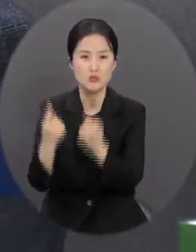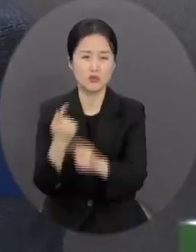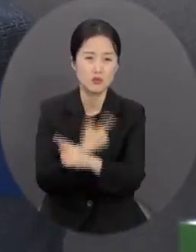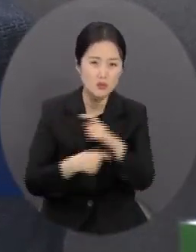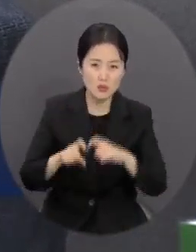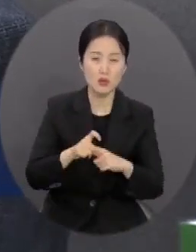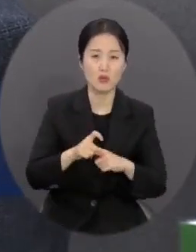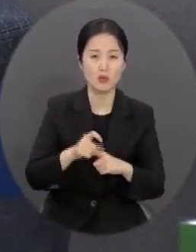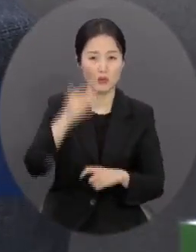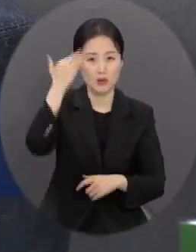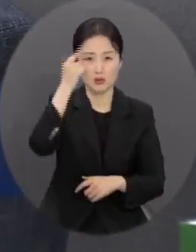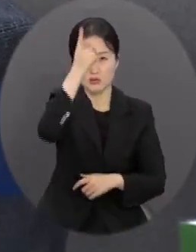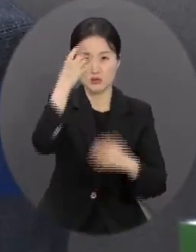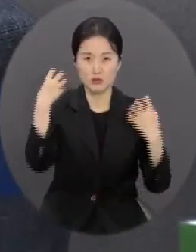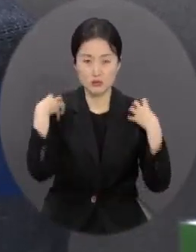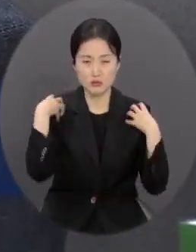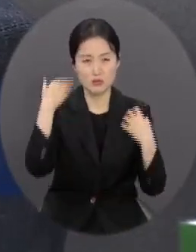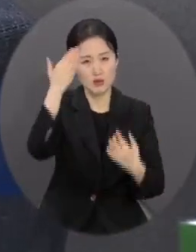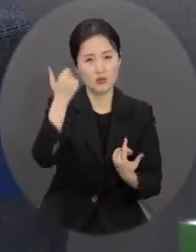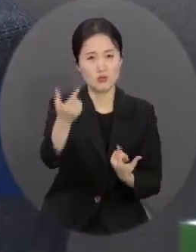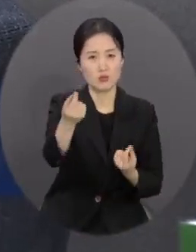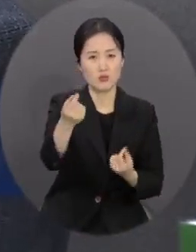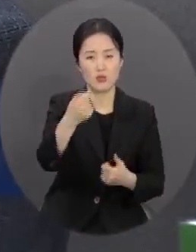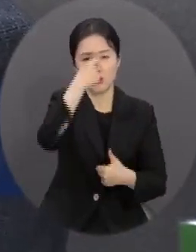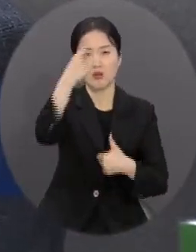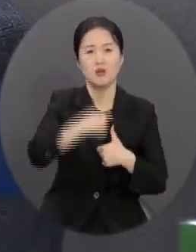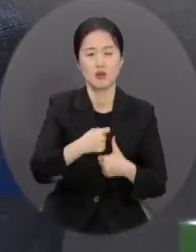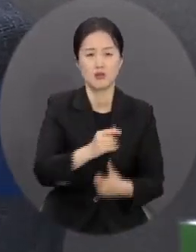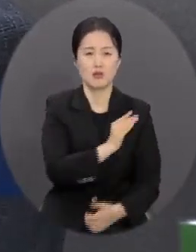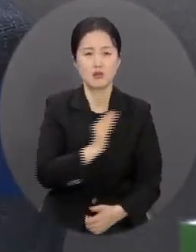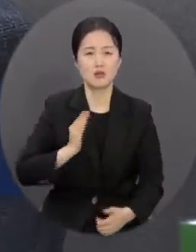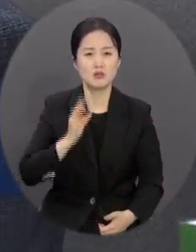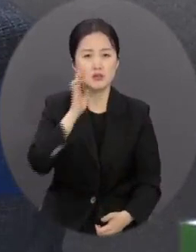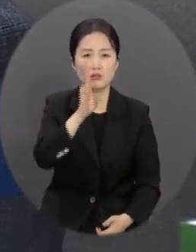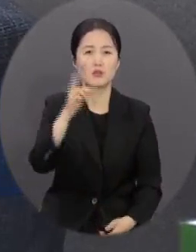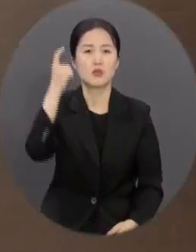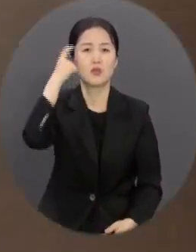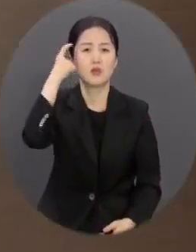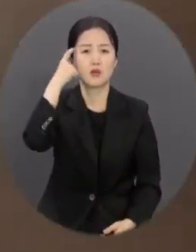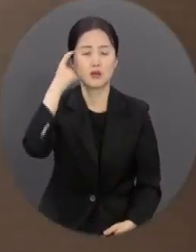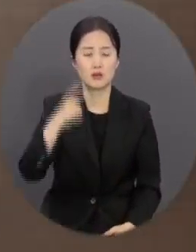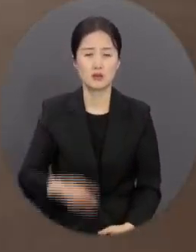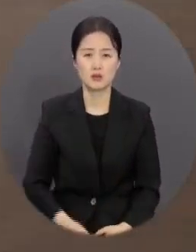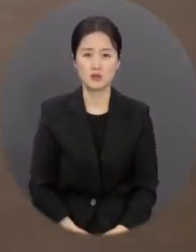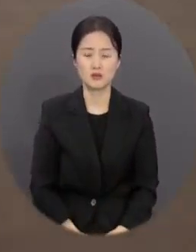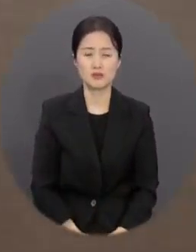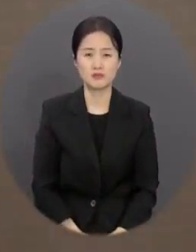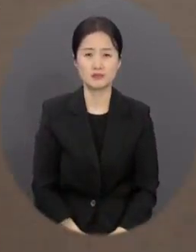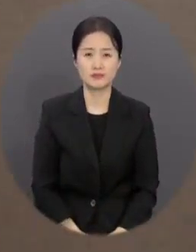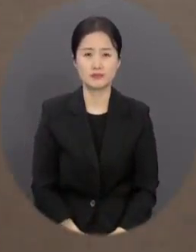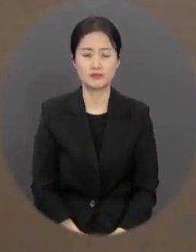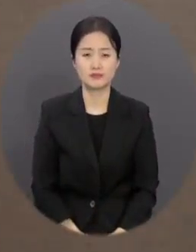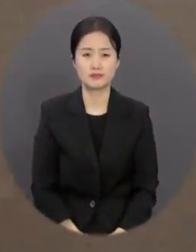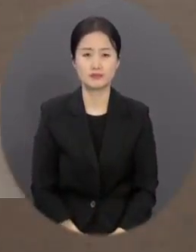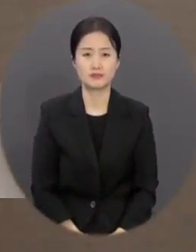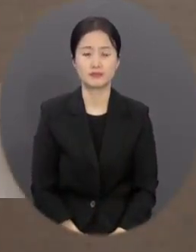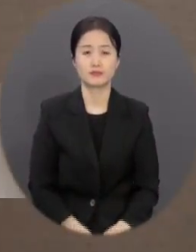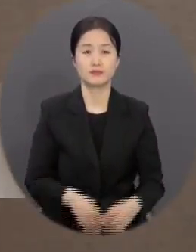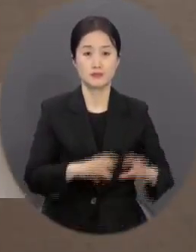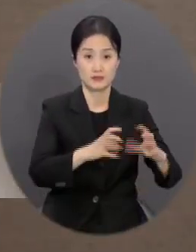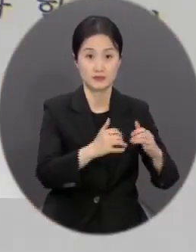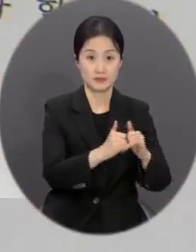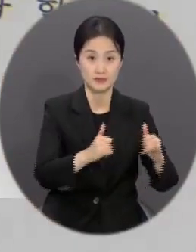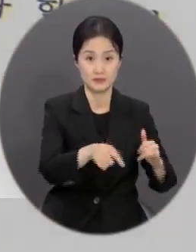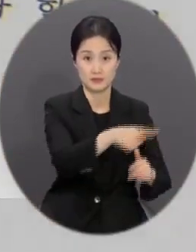배신감 같은 것, 이것을 지금 우리 정부로부터 느끼고 있는 것 아닙니까? 시민단체는 국민의힘이 문제 삼고